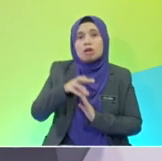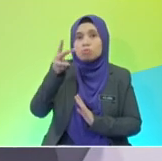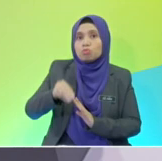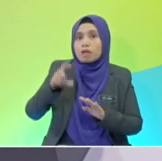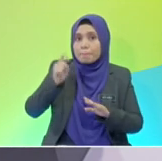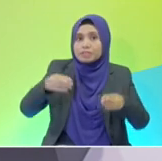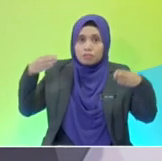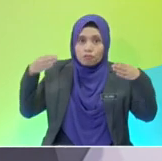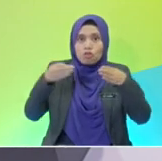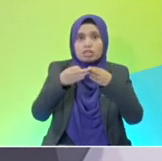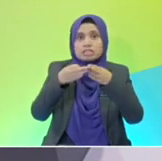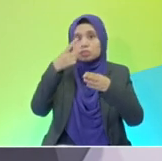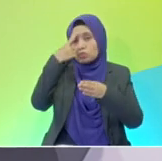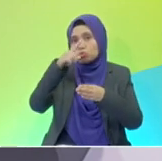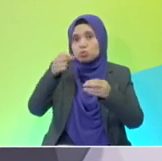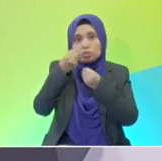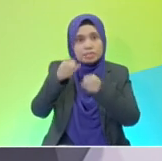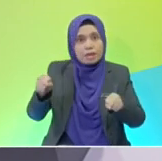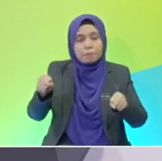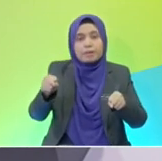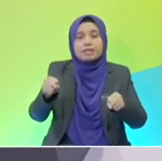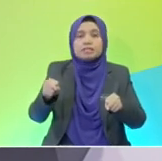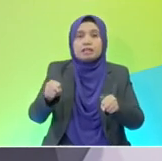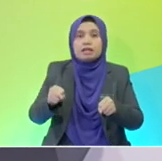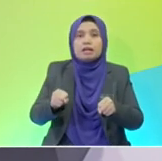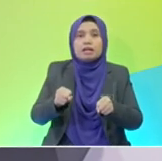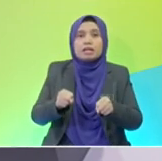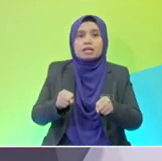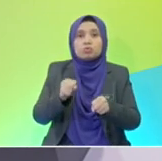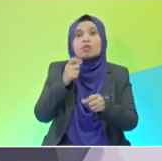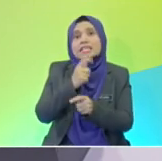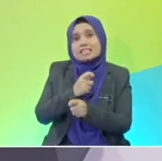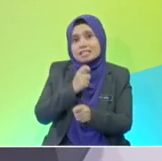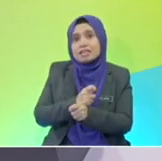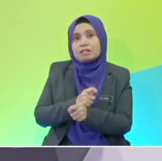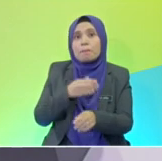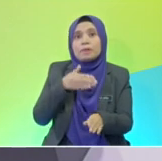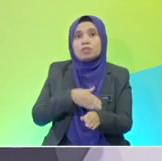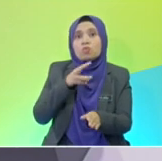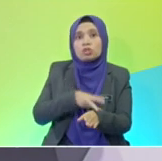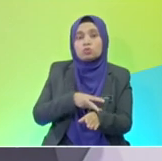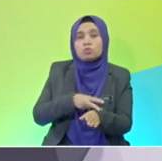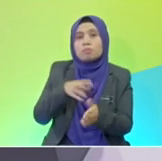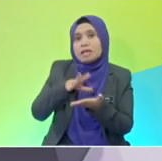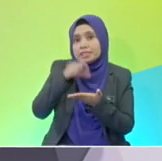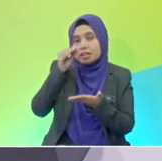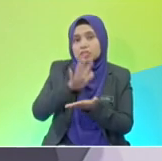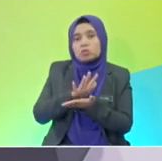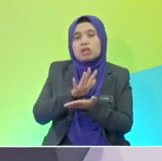untuk menyiapkan modul yang yang sesi sekolah lah sekolah hantu Oke kita terus ya